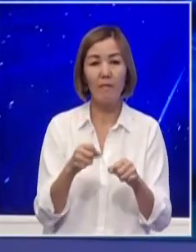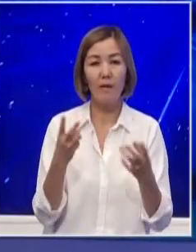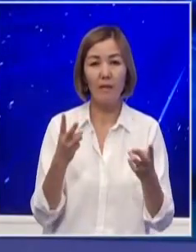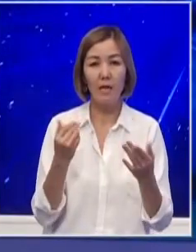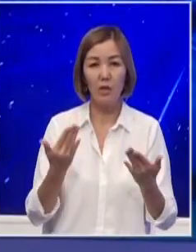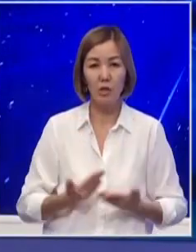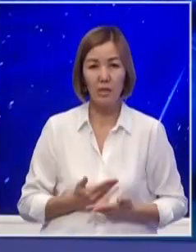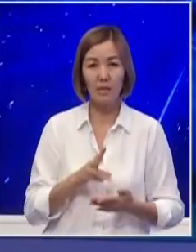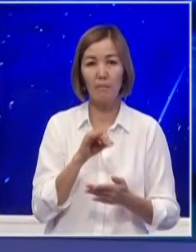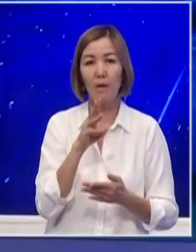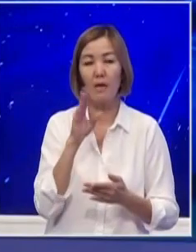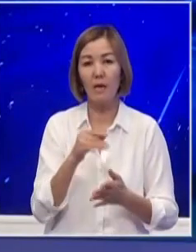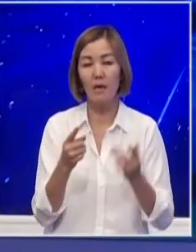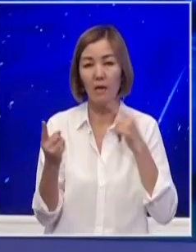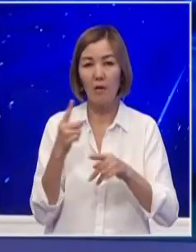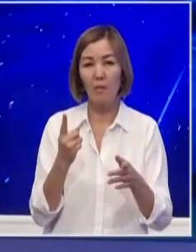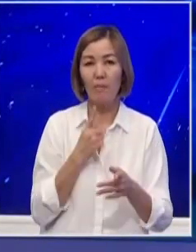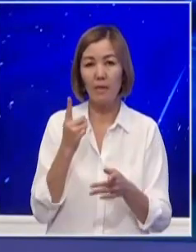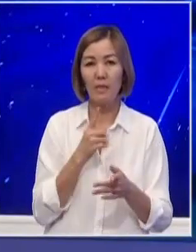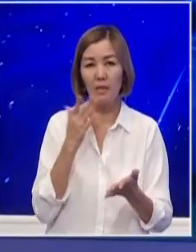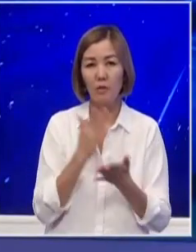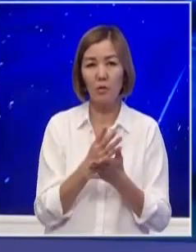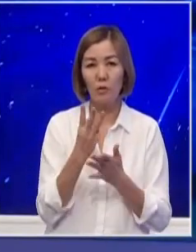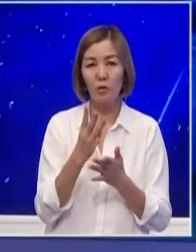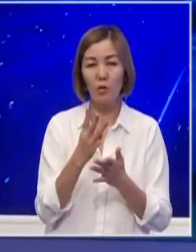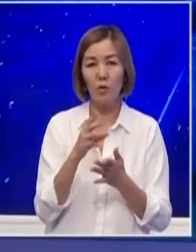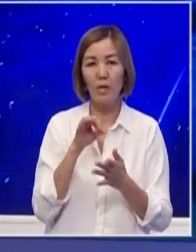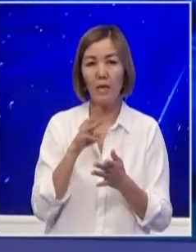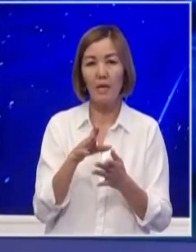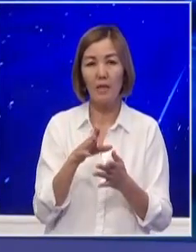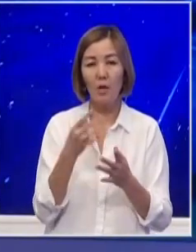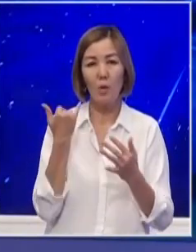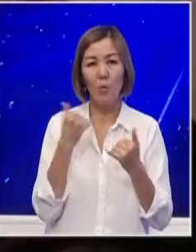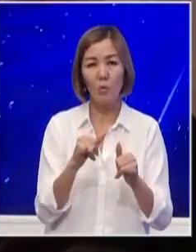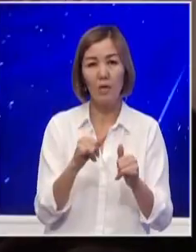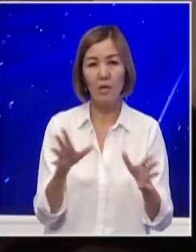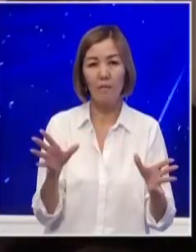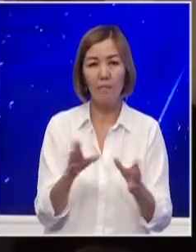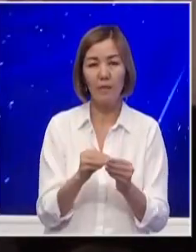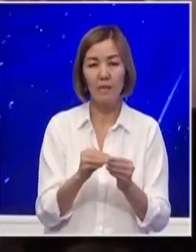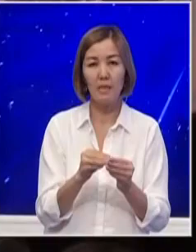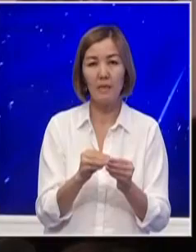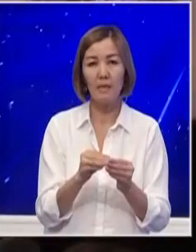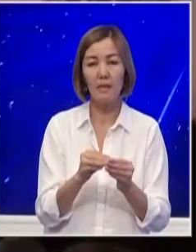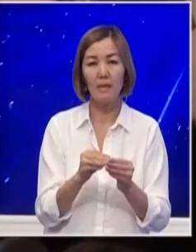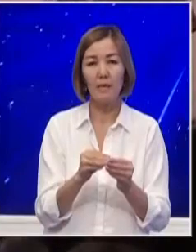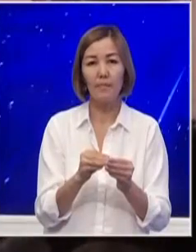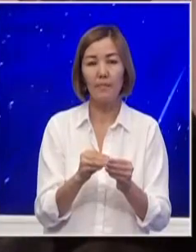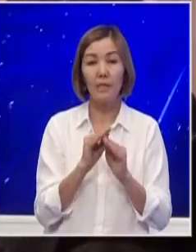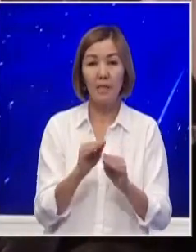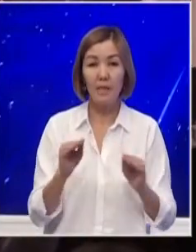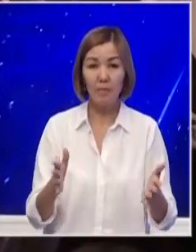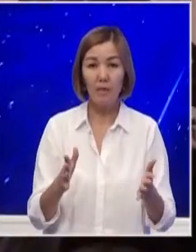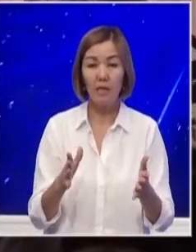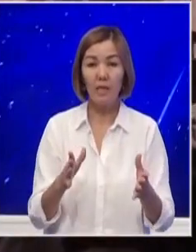Макарова. Творческая мастерская существует уже на протяжении 4 лет. Она уникальна тем, что вместе с норматичными детьми